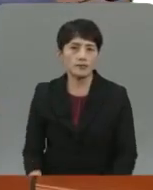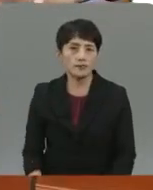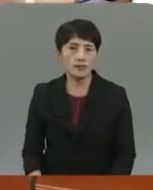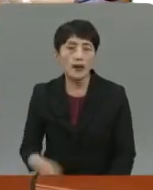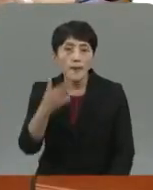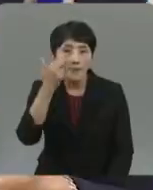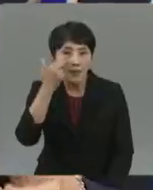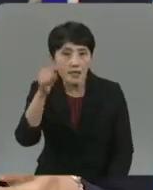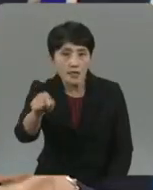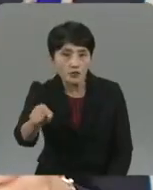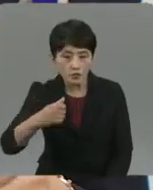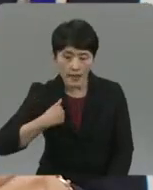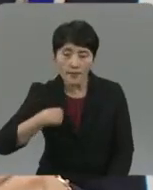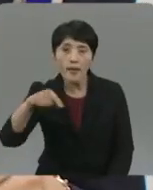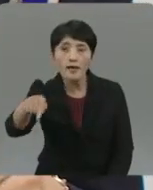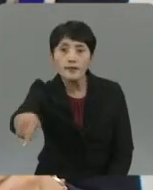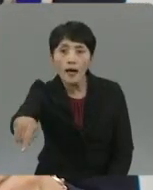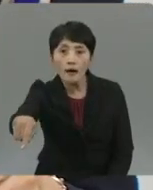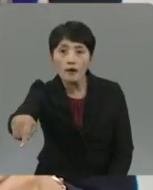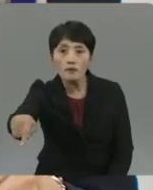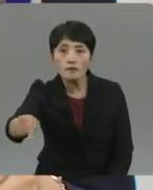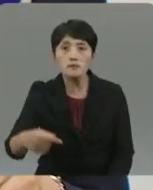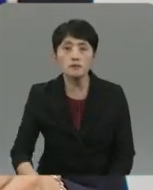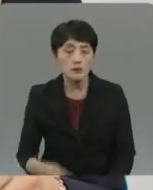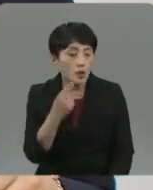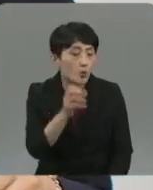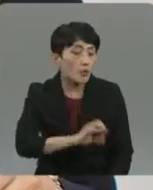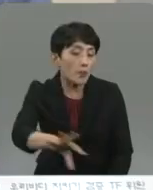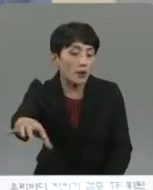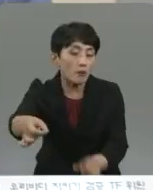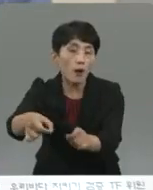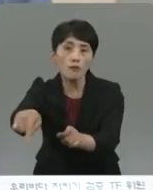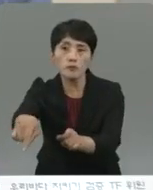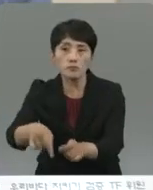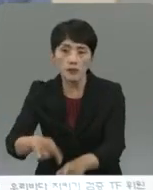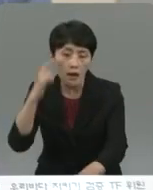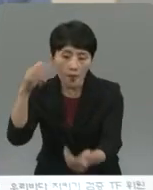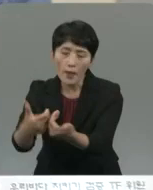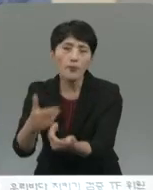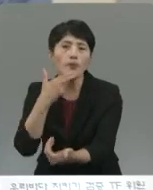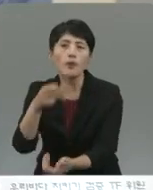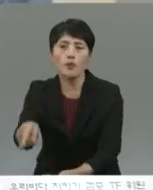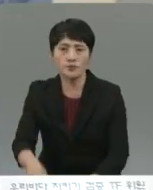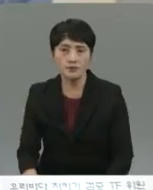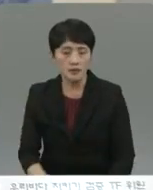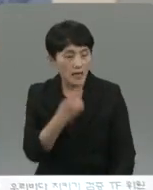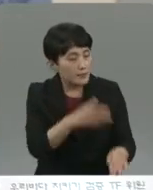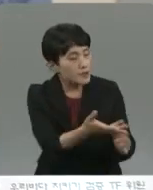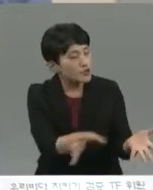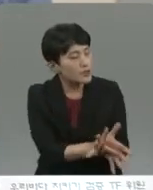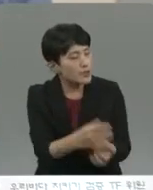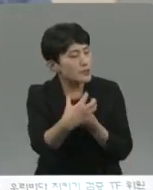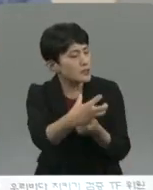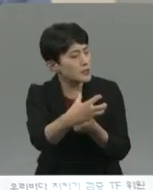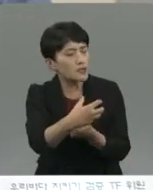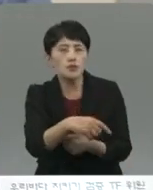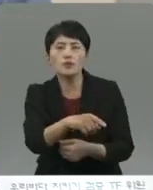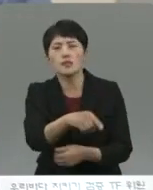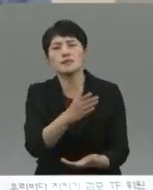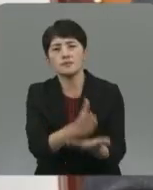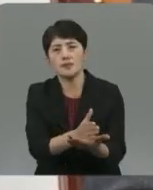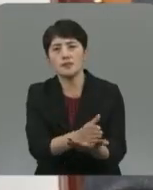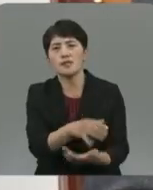Volks forderte die mini-partei Koreas auf mit deren Angst Marketing aufzuhören die führende